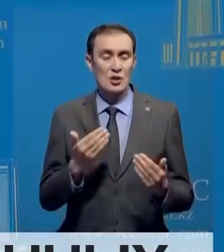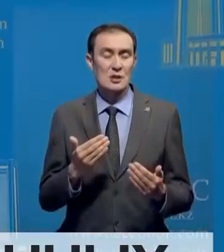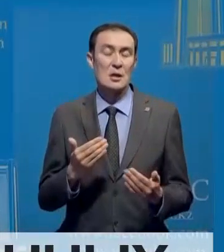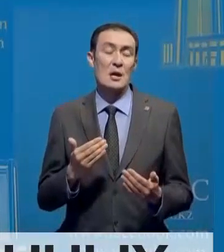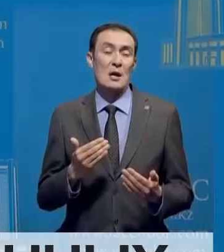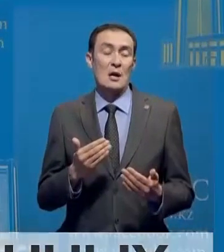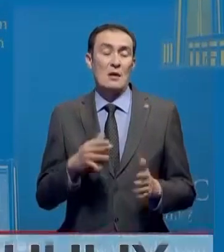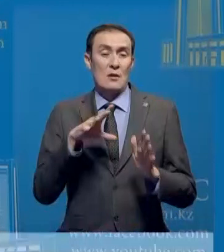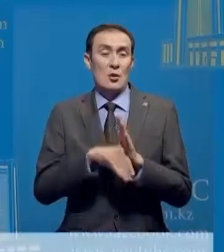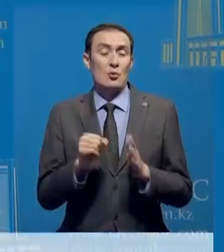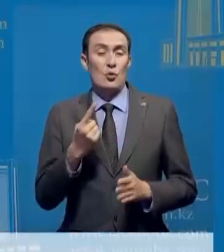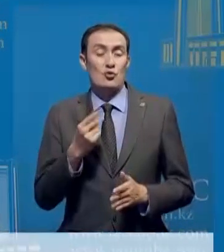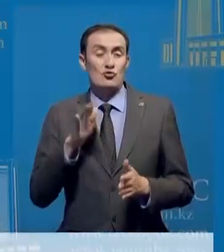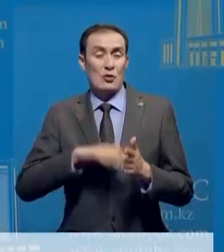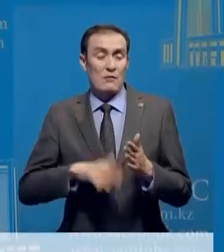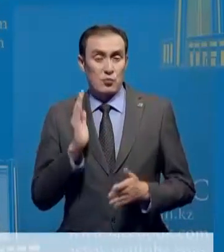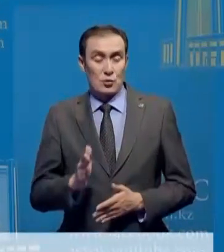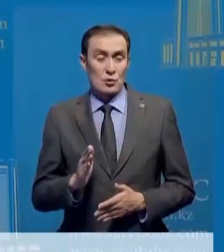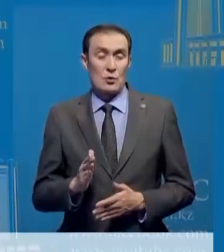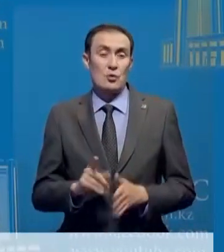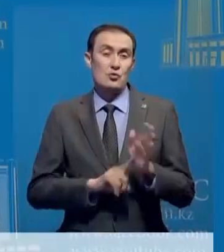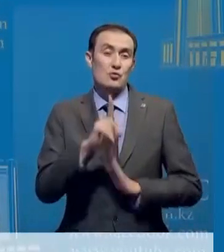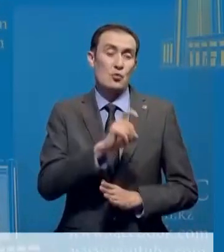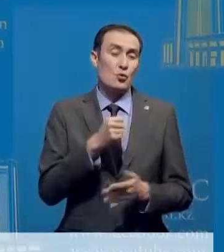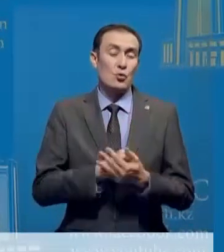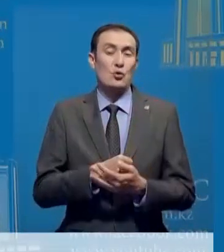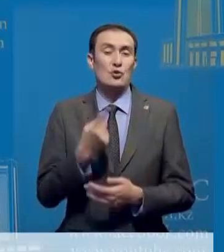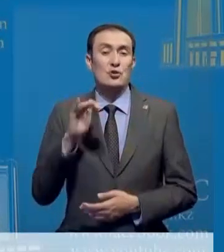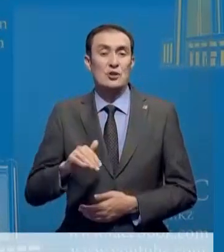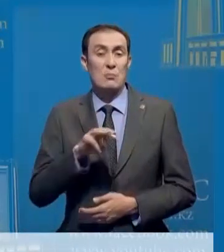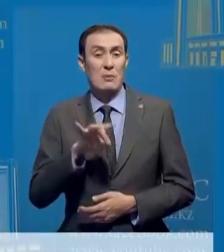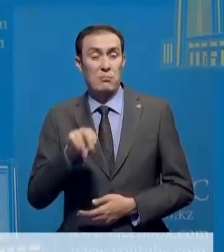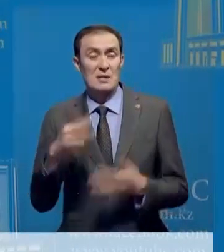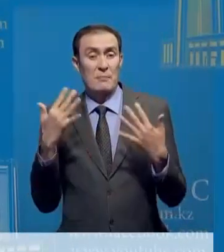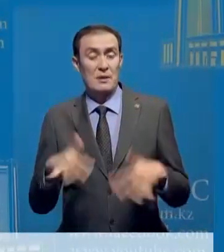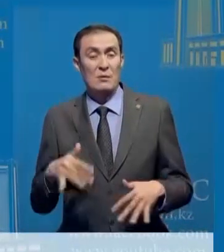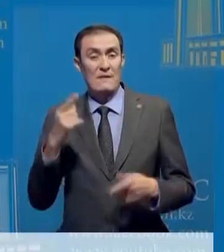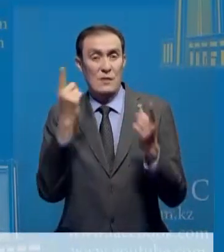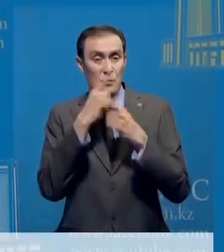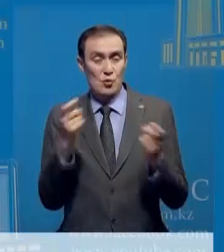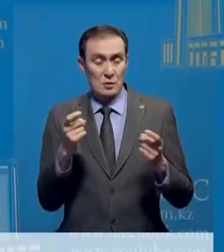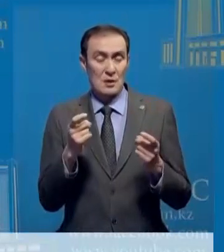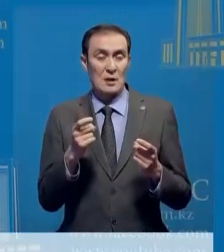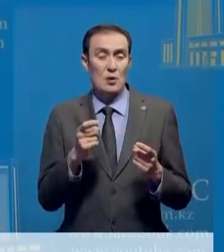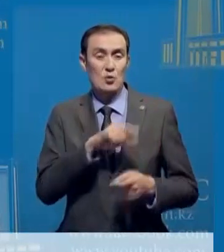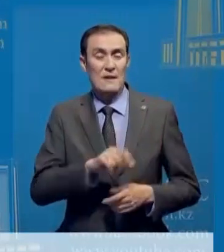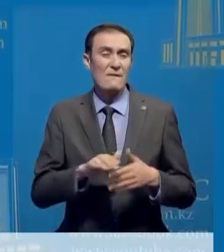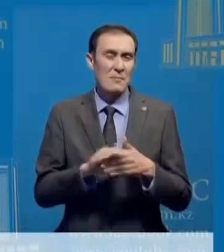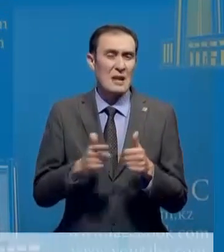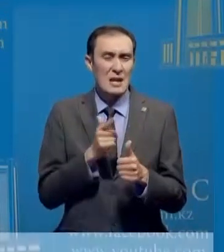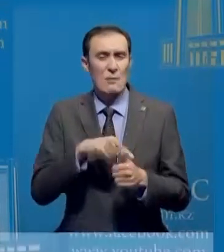КУАПу предусмотрены, это штраф там, порядка там, от 100 до 1000 МРП за утечку персональных данных, нарушение в области